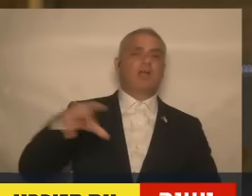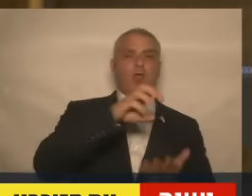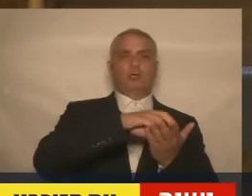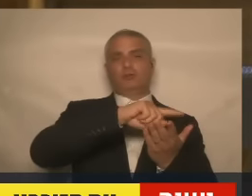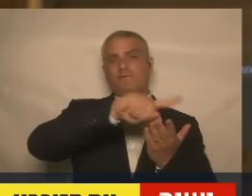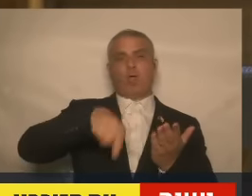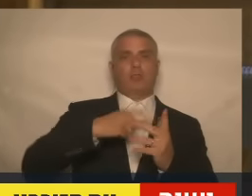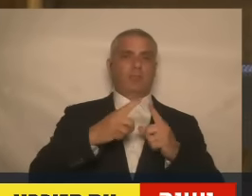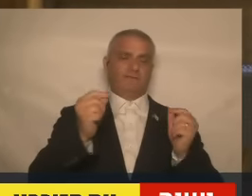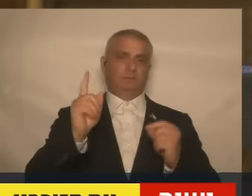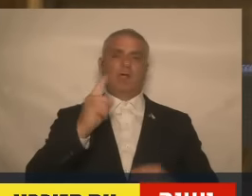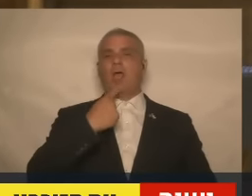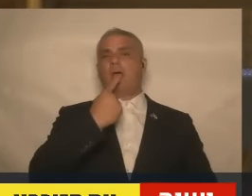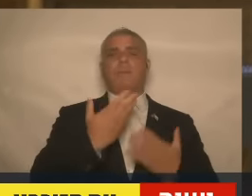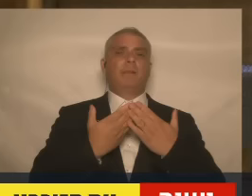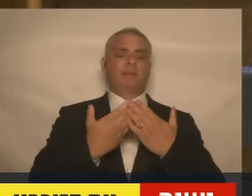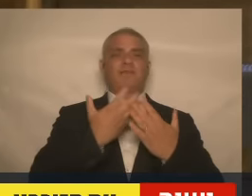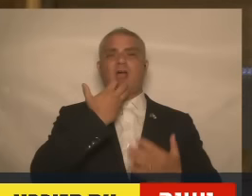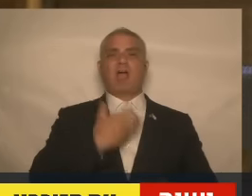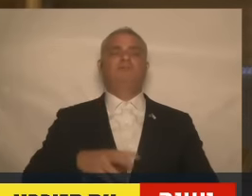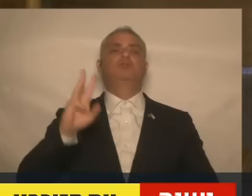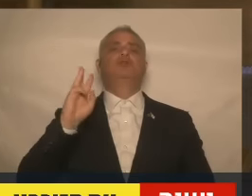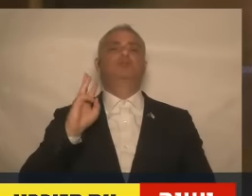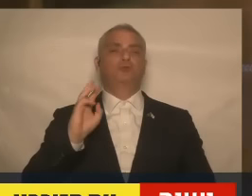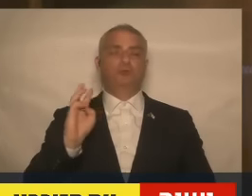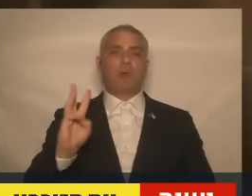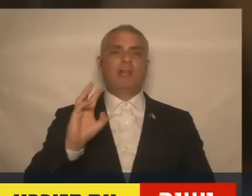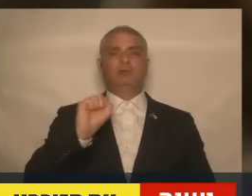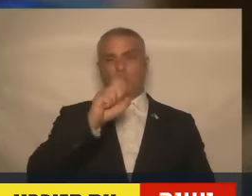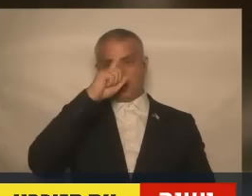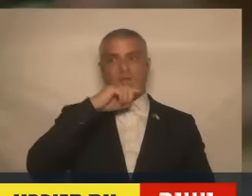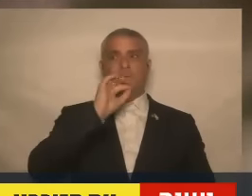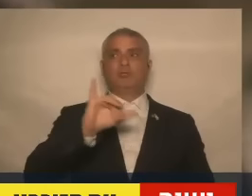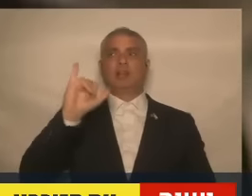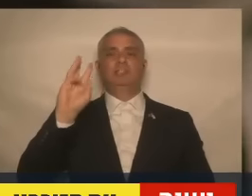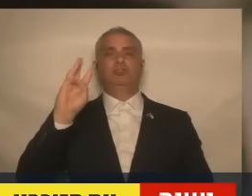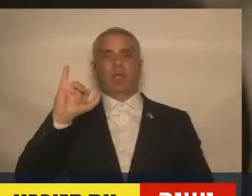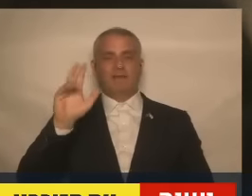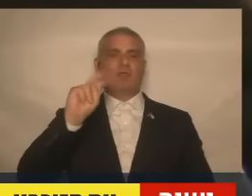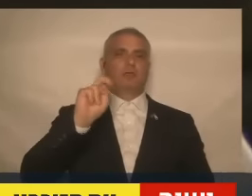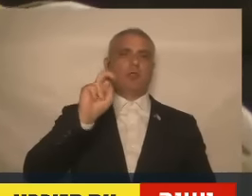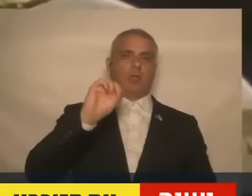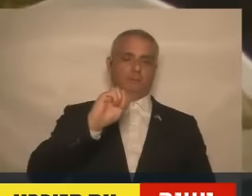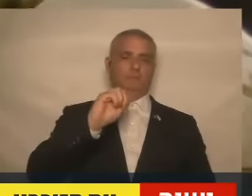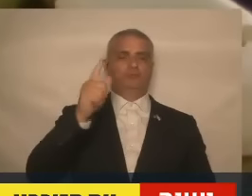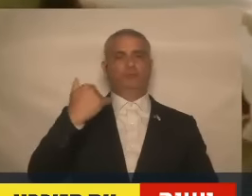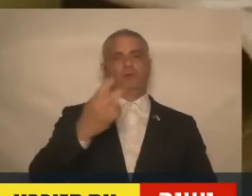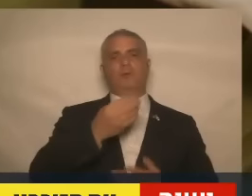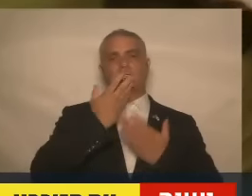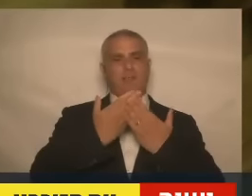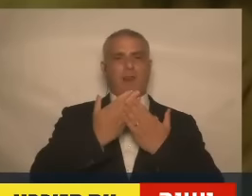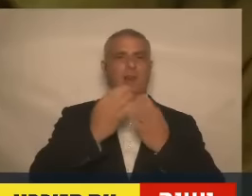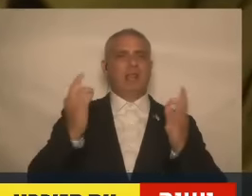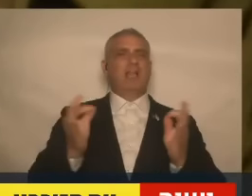העוטף, אמר בתפילה הרב שמואל סלוטקי, אביהם של ישי ונועם, שיישא את הקדיש